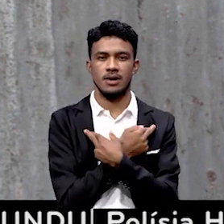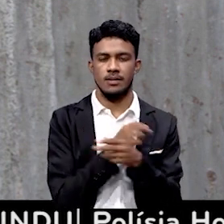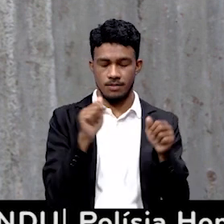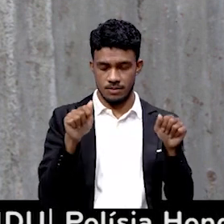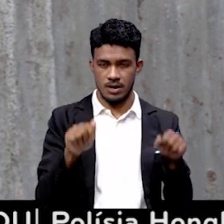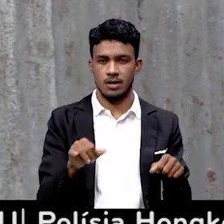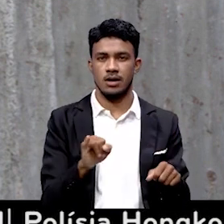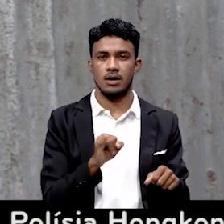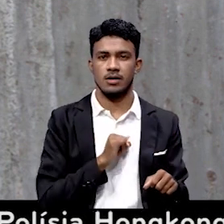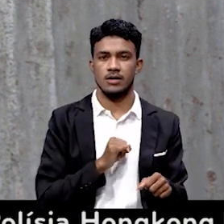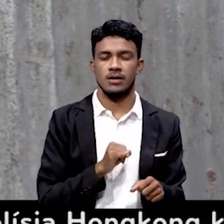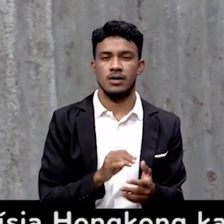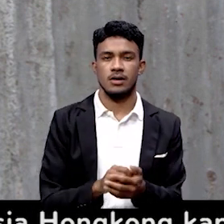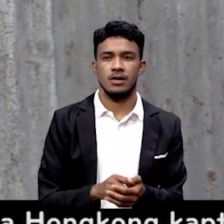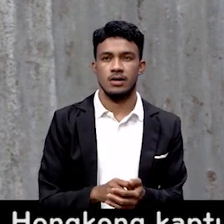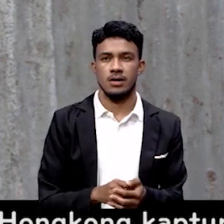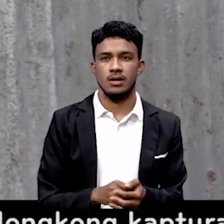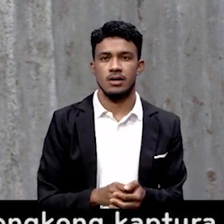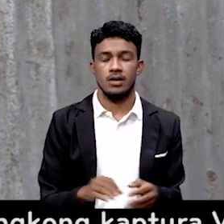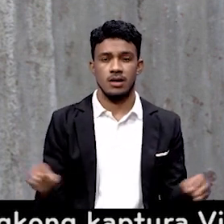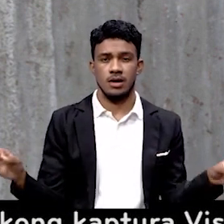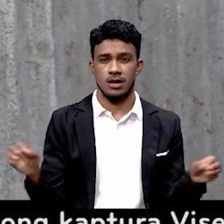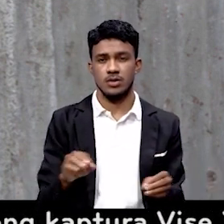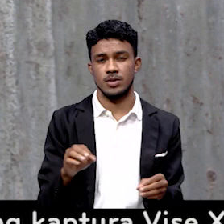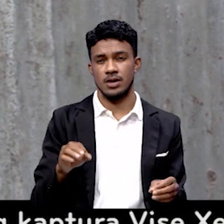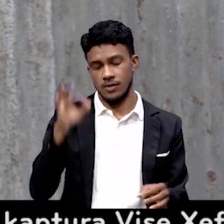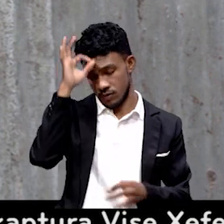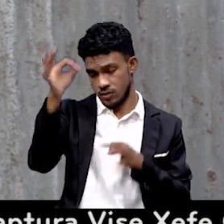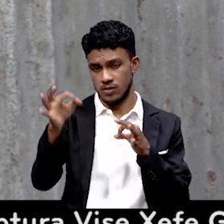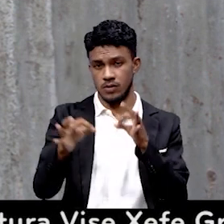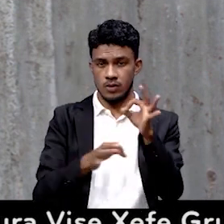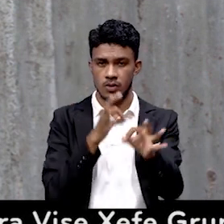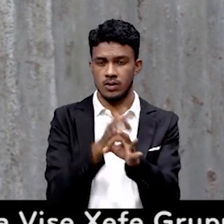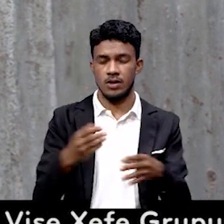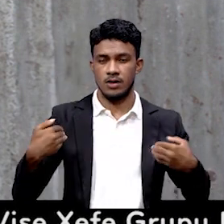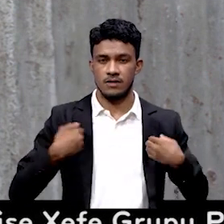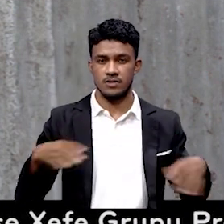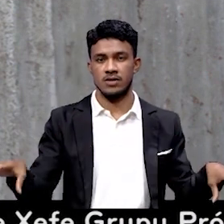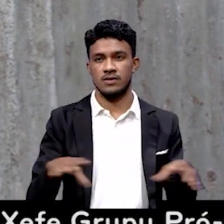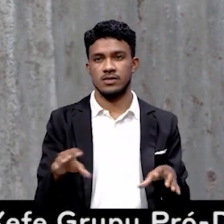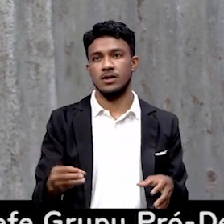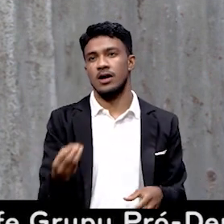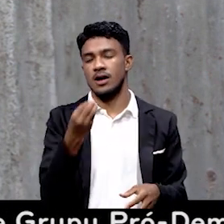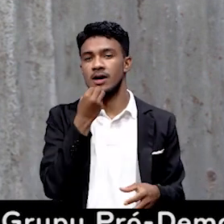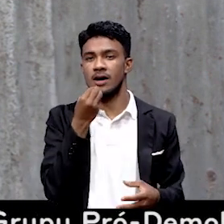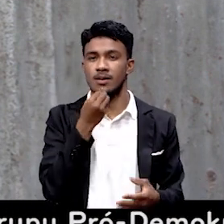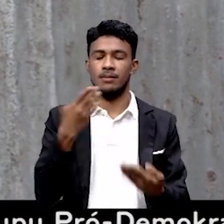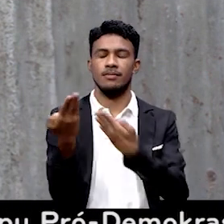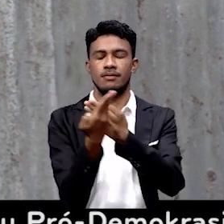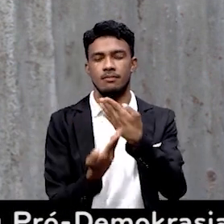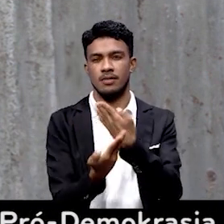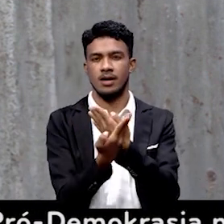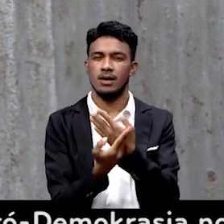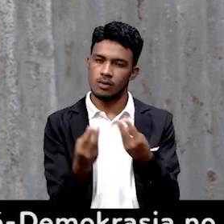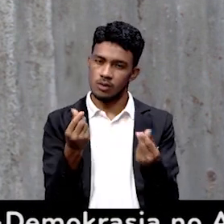niye be suksesu. Maksudnya laos suksesu be kona bab ini nih mabe suksesu sa. Ham pau pau